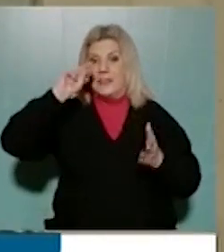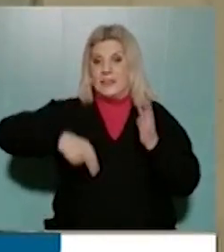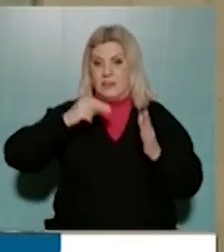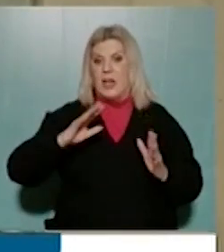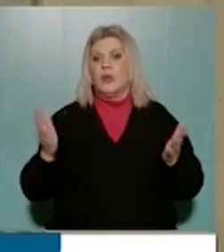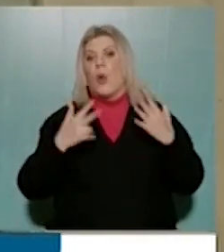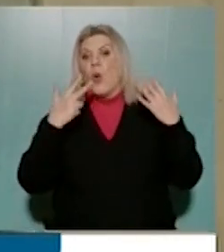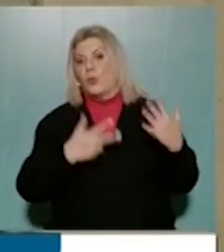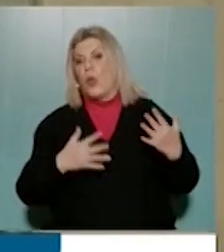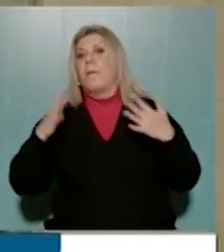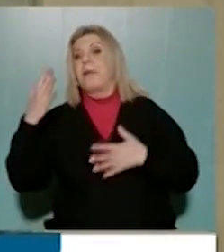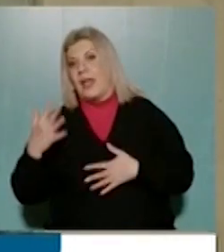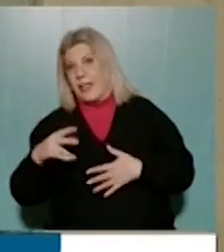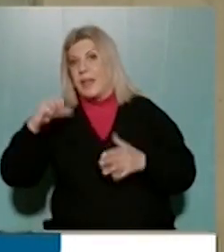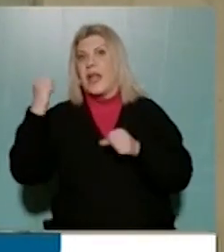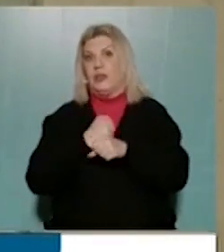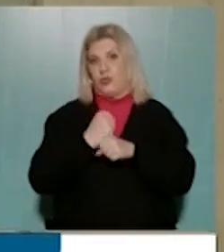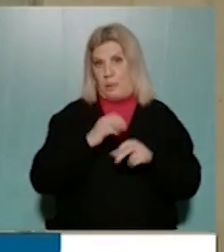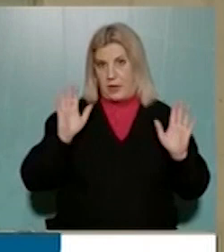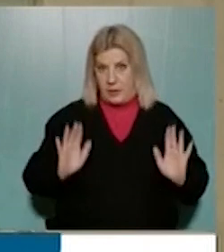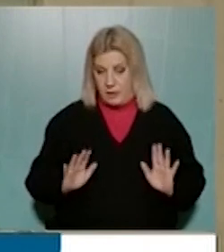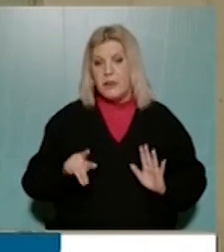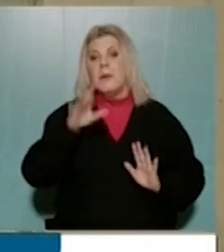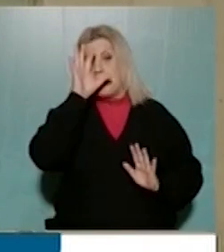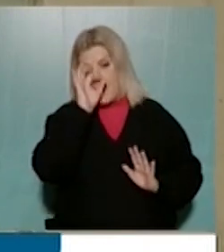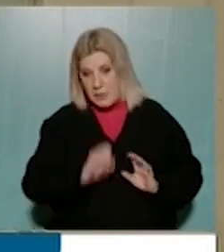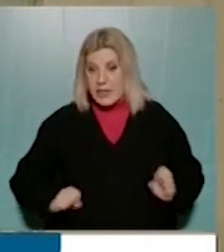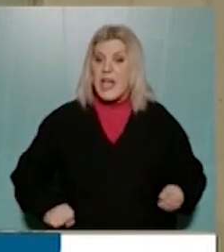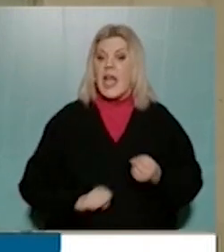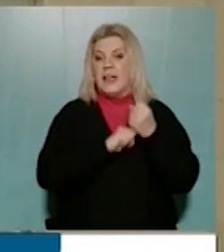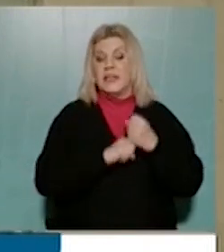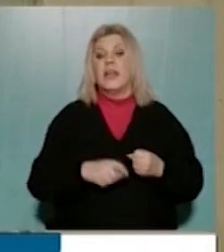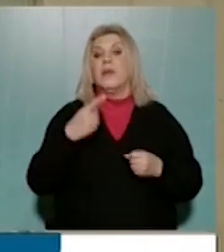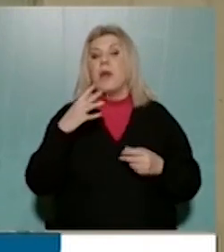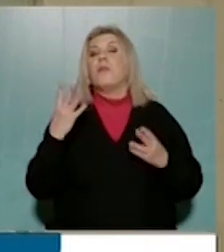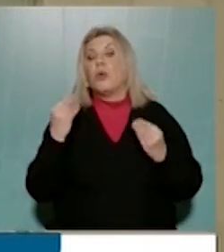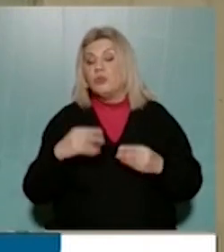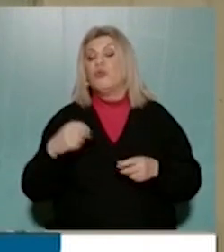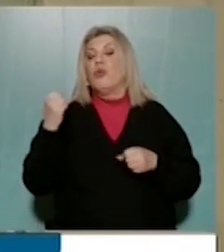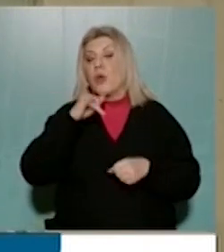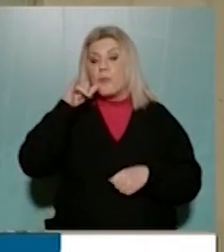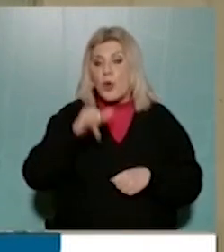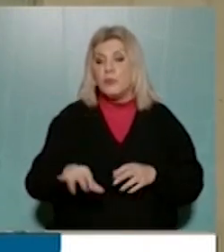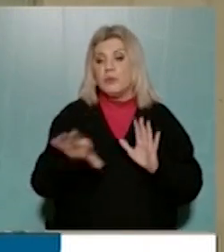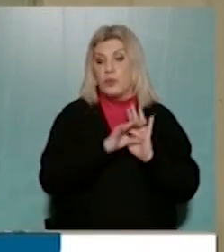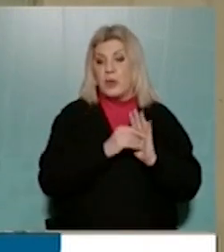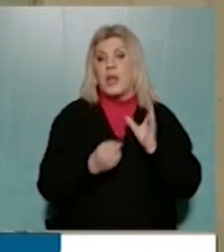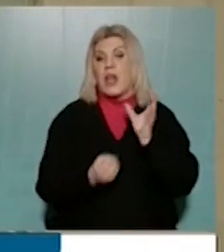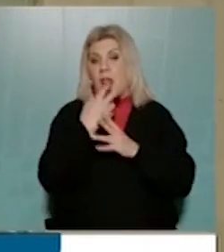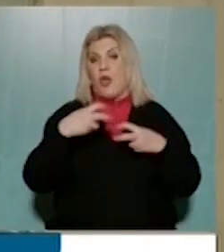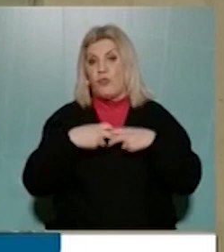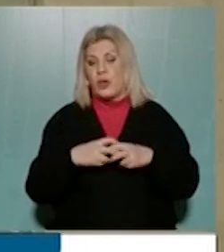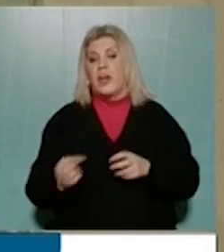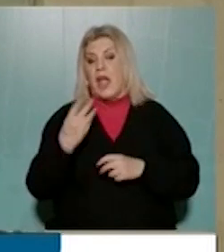βρεθούν 785 εργαζόμενοι πραγματική ενίσχυση με εκατοντάδες οδηγούς με μόνιμες προσλήψεις νέα λεωφορεία νέες